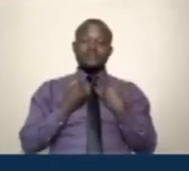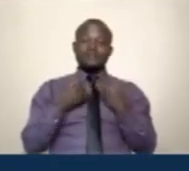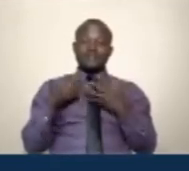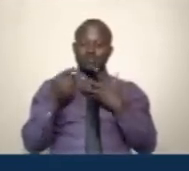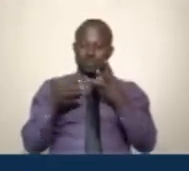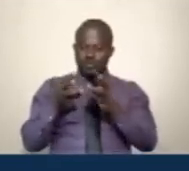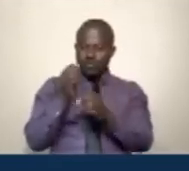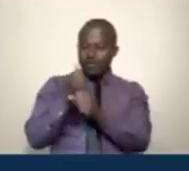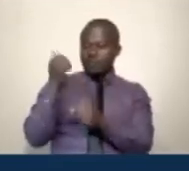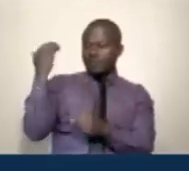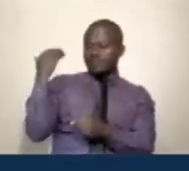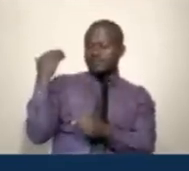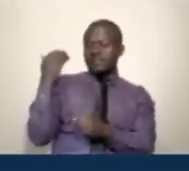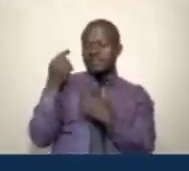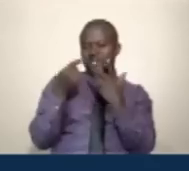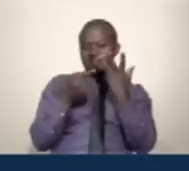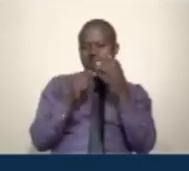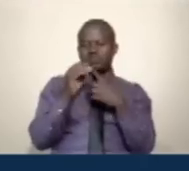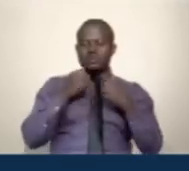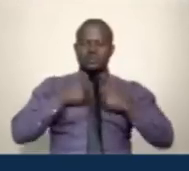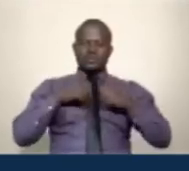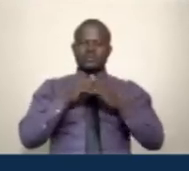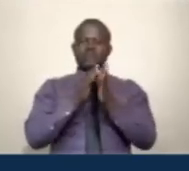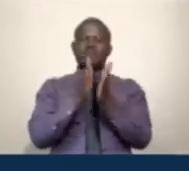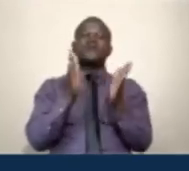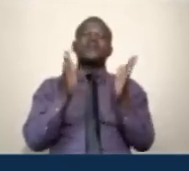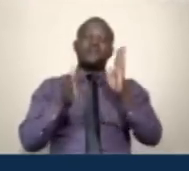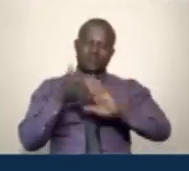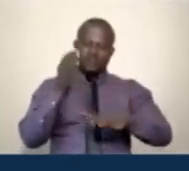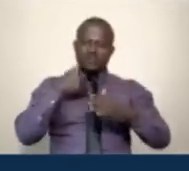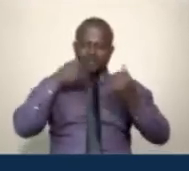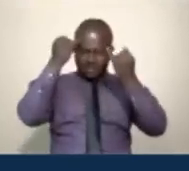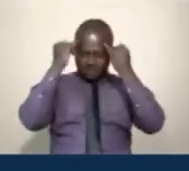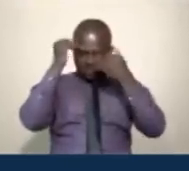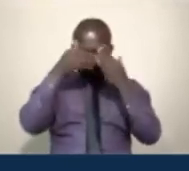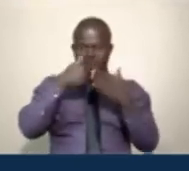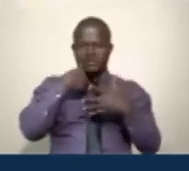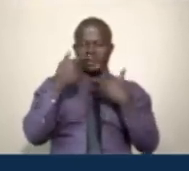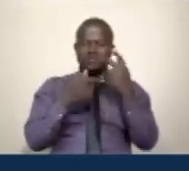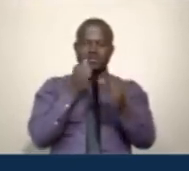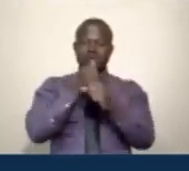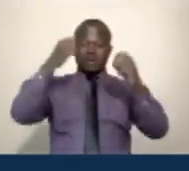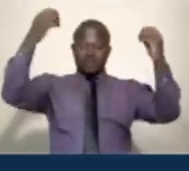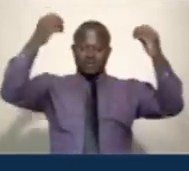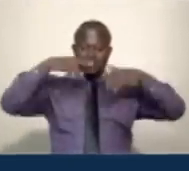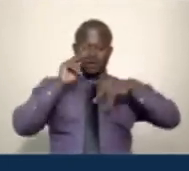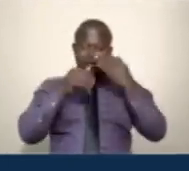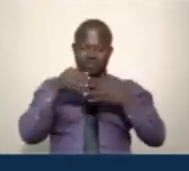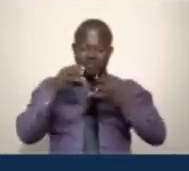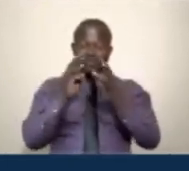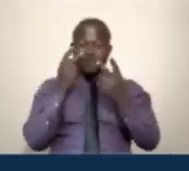imigenzo, akambwira ibintu mbese umuco nyarwanda muri rusange, mpita ngira ibitekerezo byo kugira icyo nakora kigaragarira abantu ku buryo